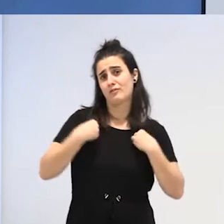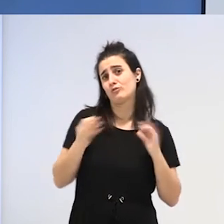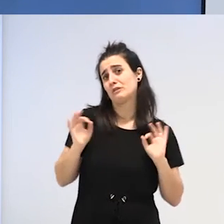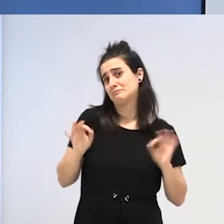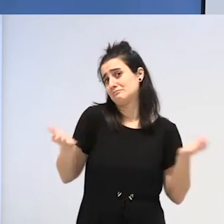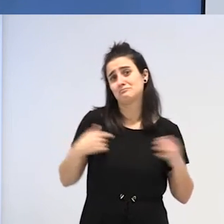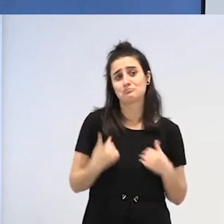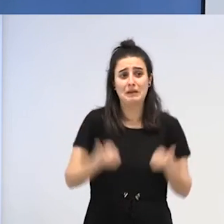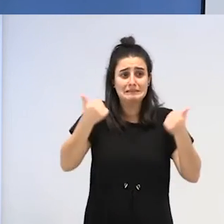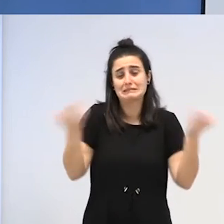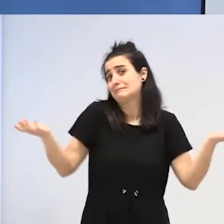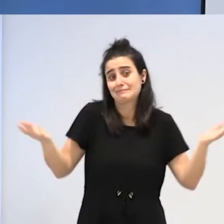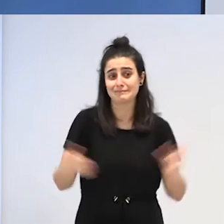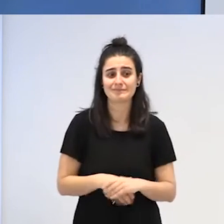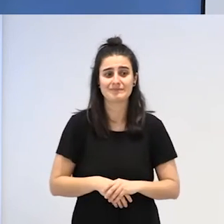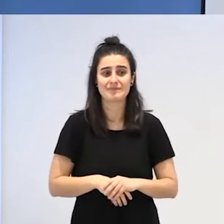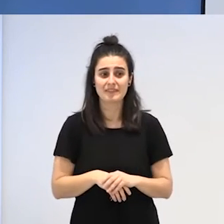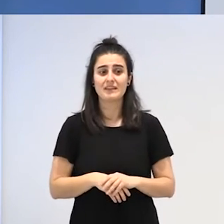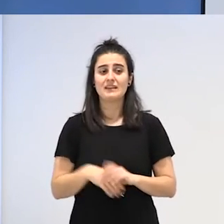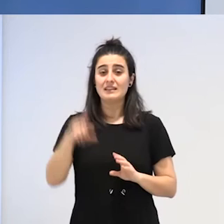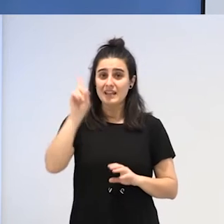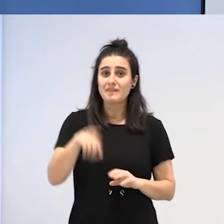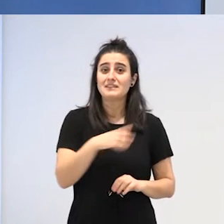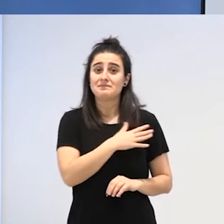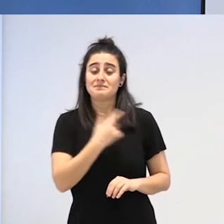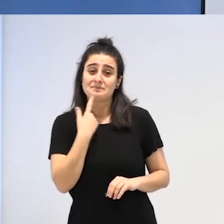nuke. Eta esango nuke,